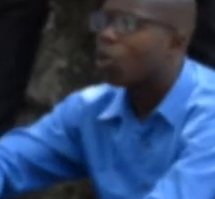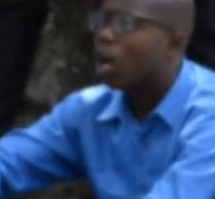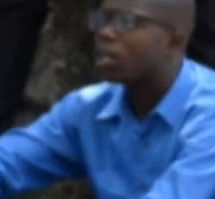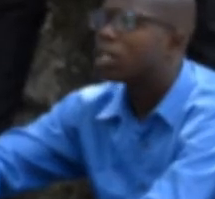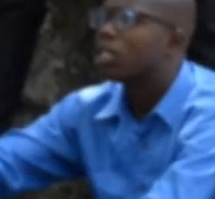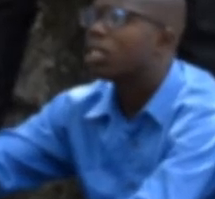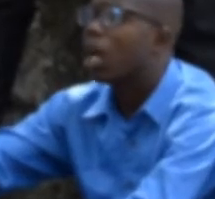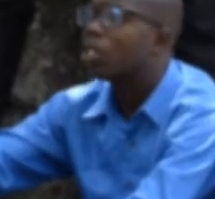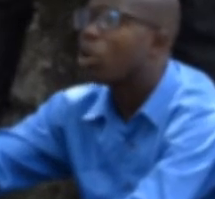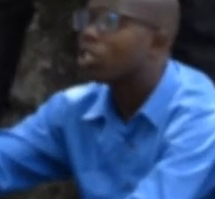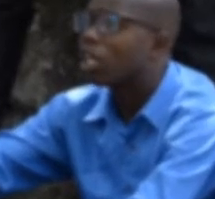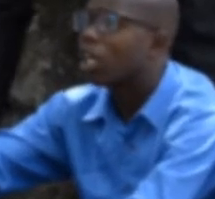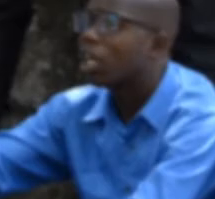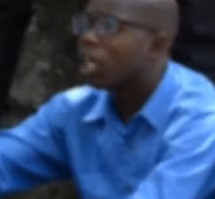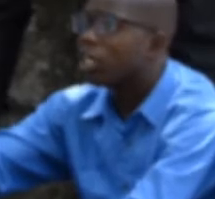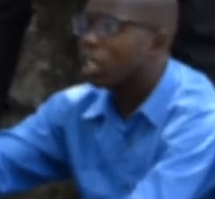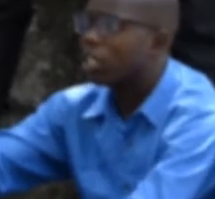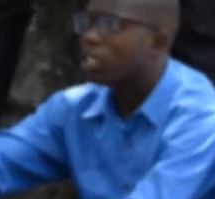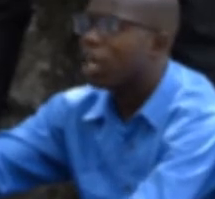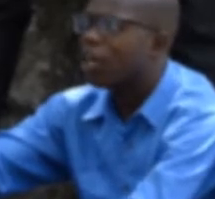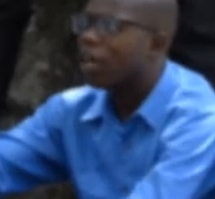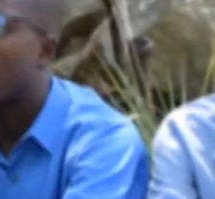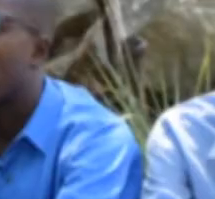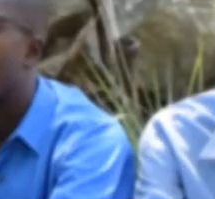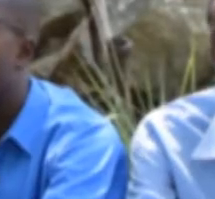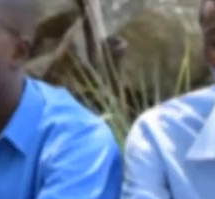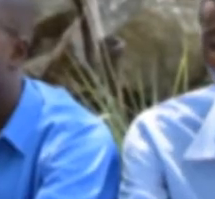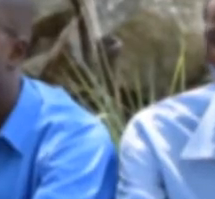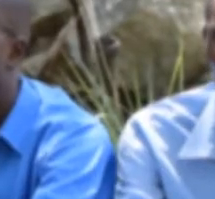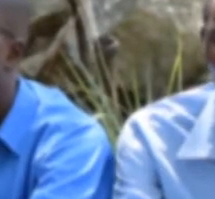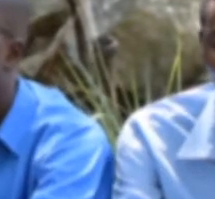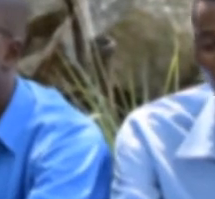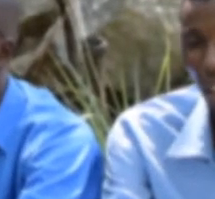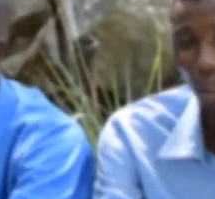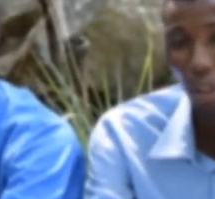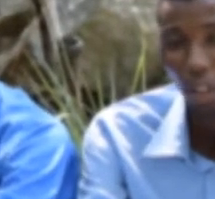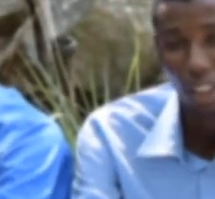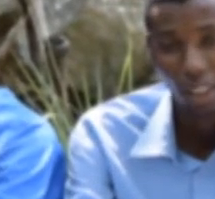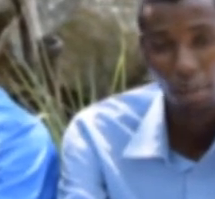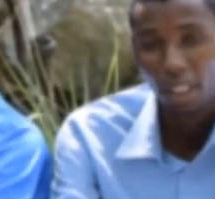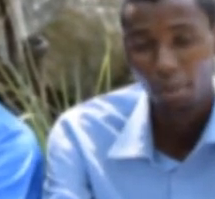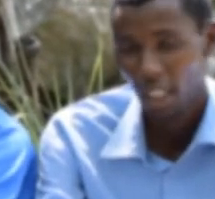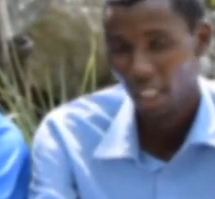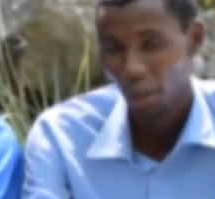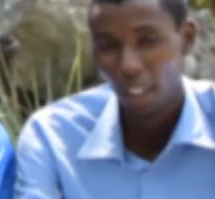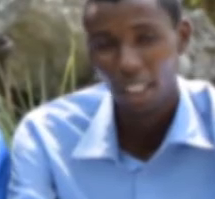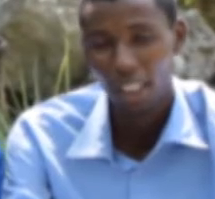Isu hatichazo chki titerere kwa ari. Chop